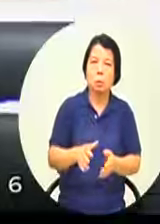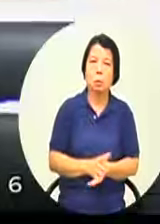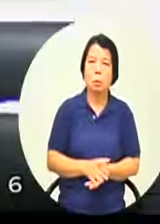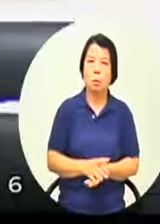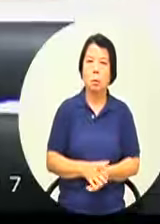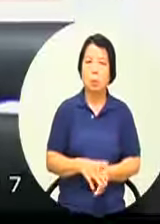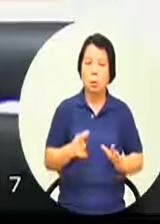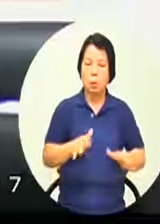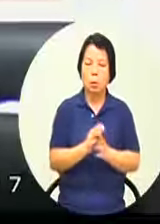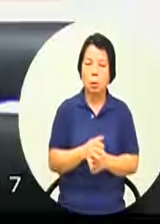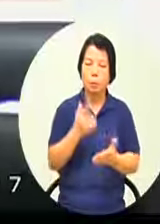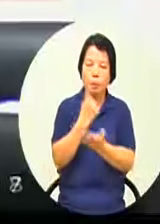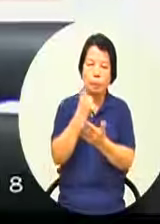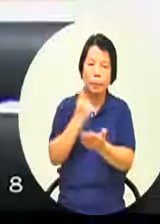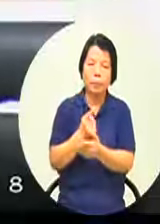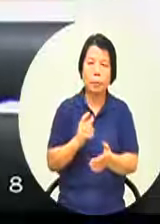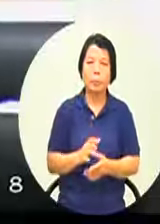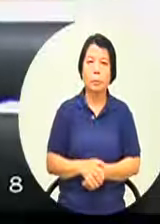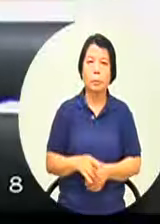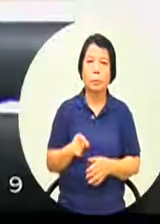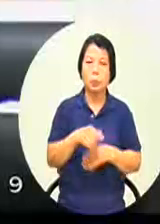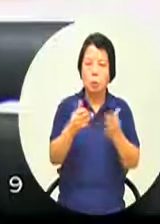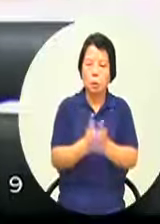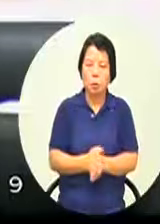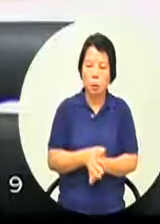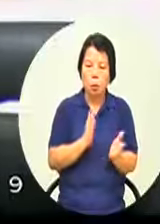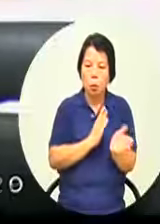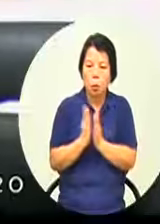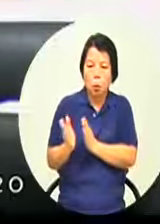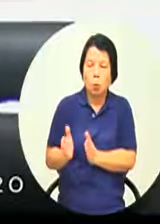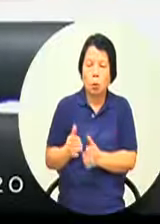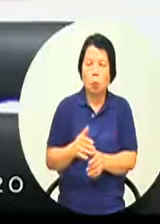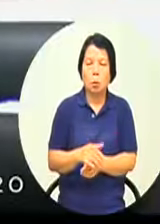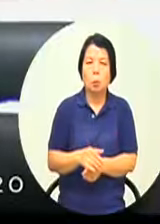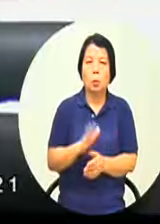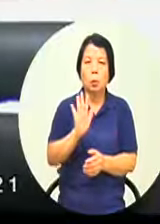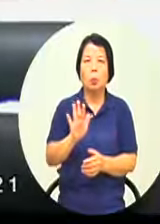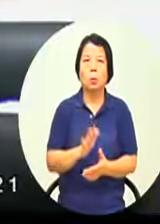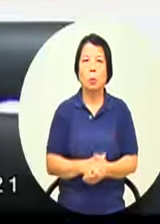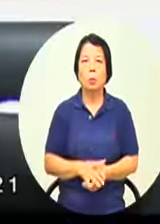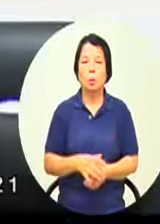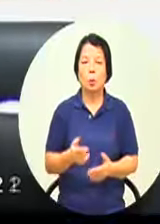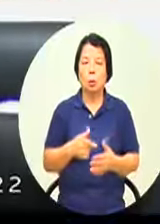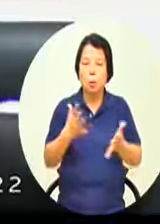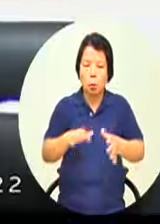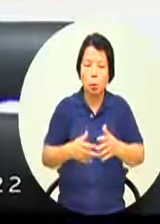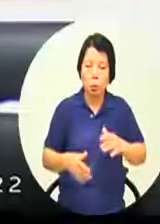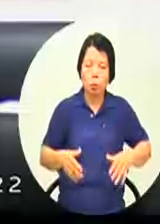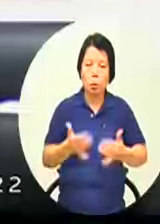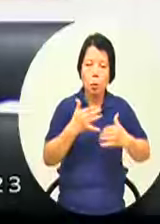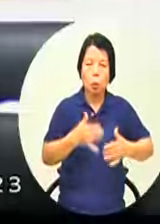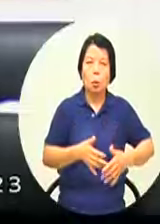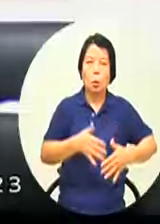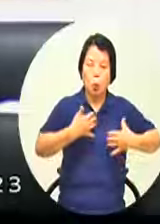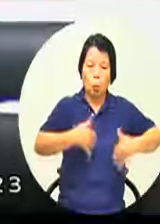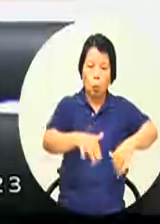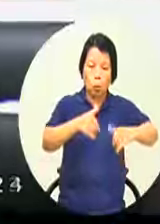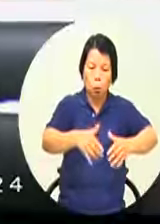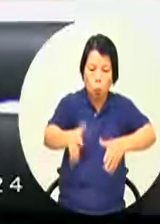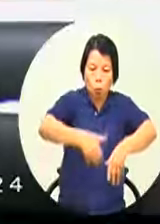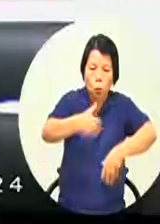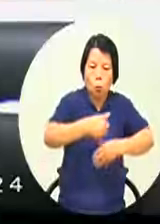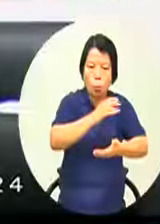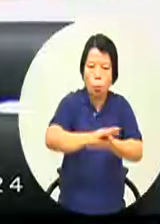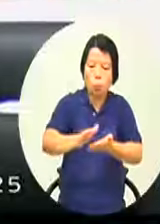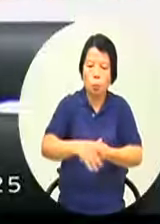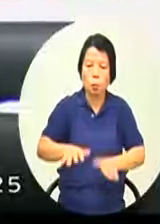我什么时候在你们每次都告诉我说，你们有在逐步的做这些疏洪，你们有在新建滞洪池，你们有在逐